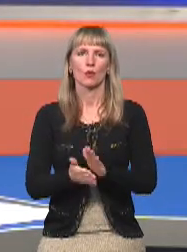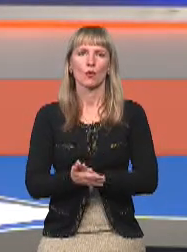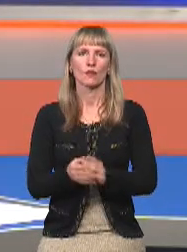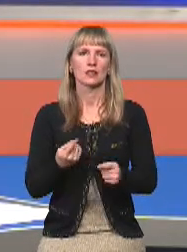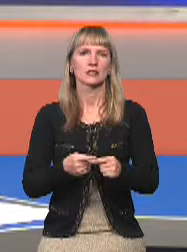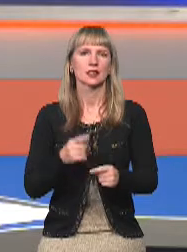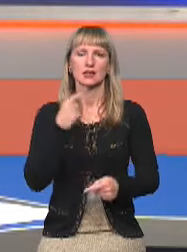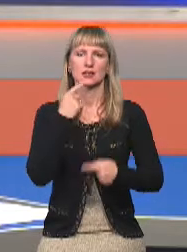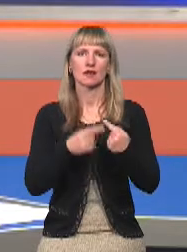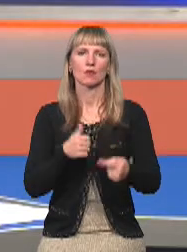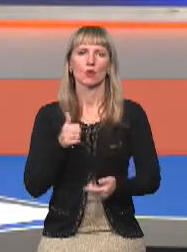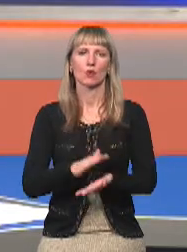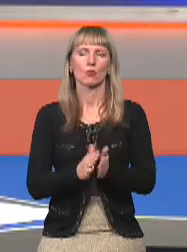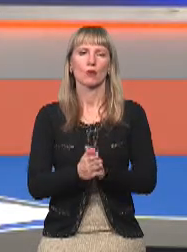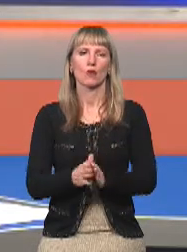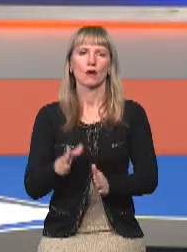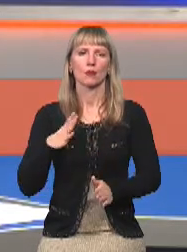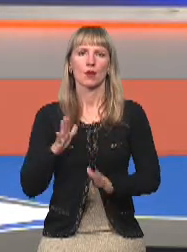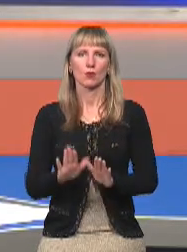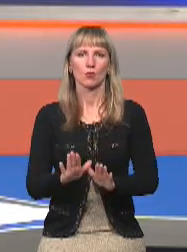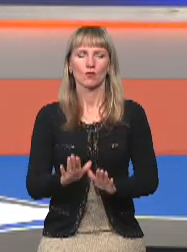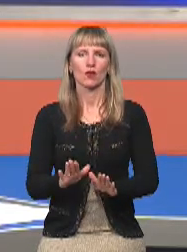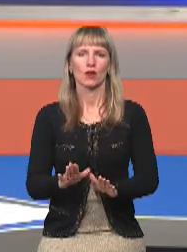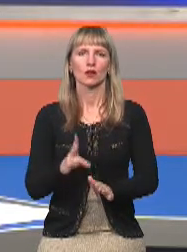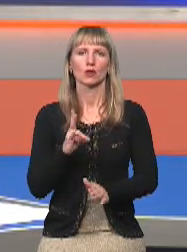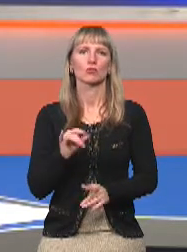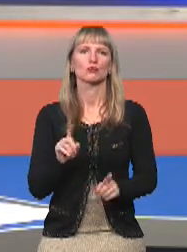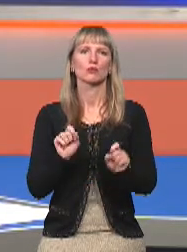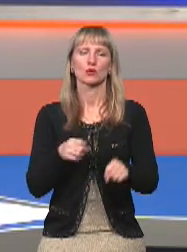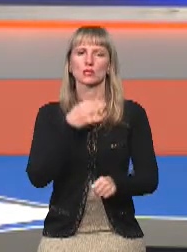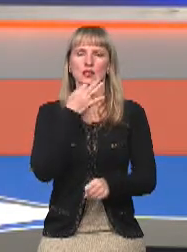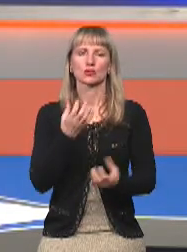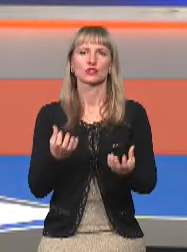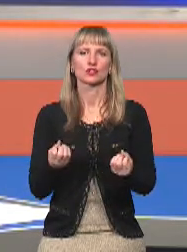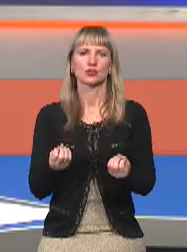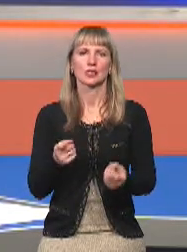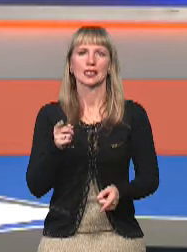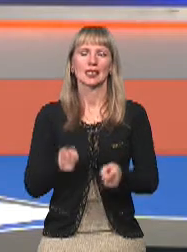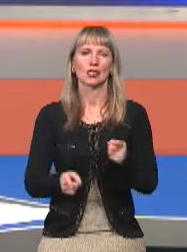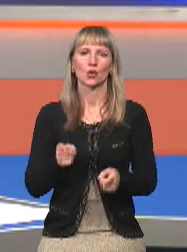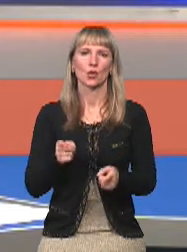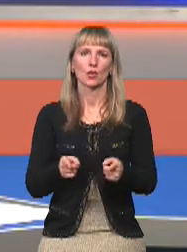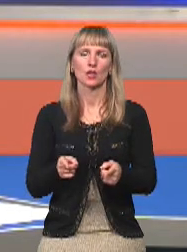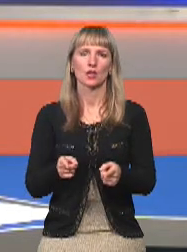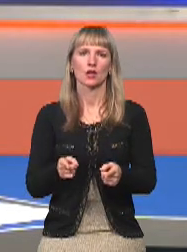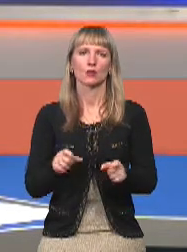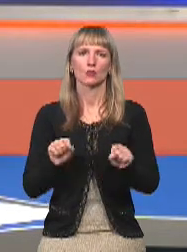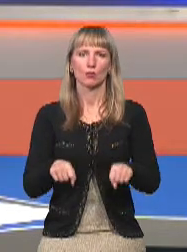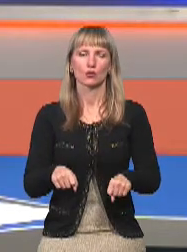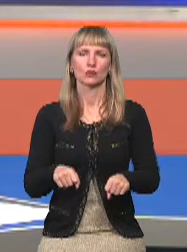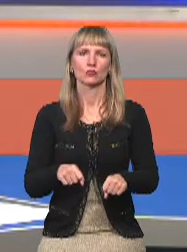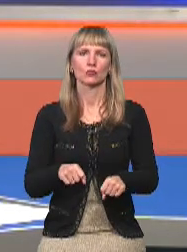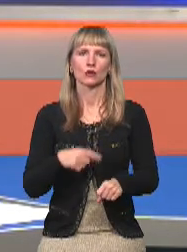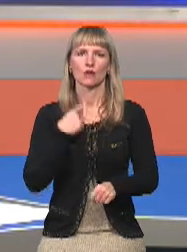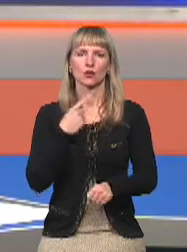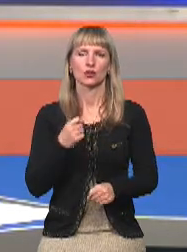не завжди гарні умови перебування. Ну, що можна сказати ще, інколи ми можемо